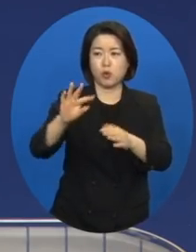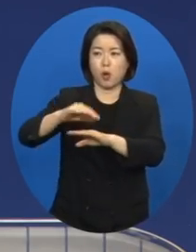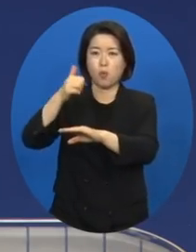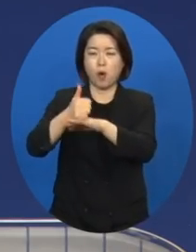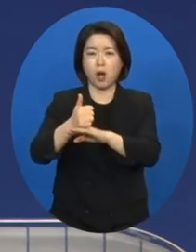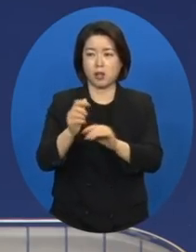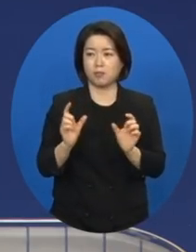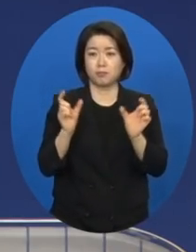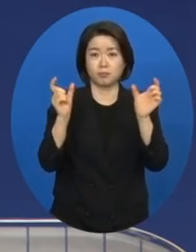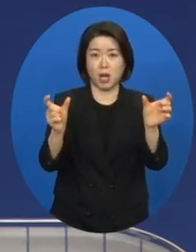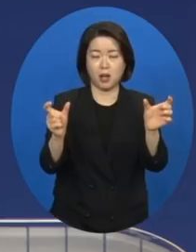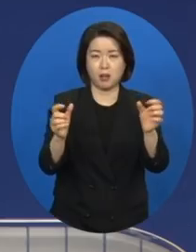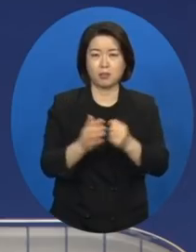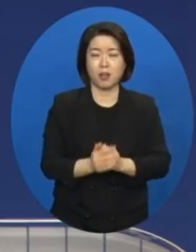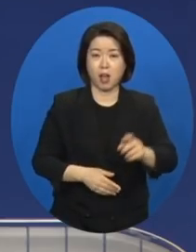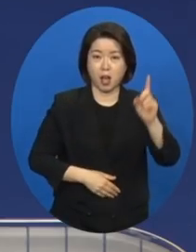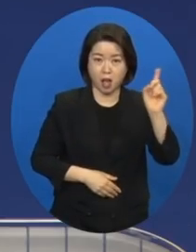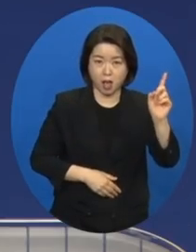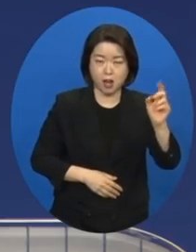거예요. 누굽니까? 하나는